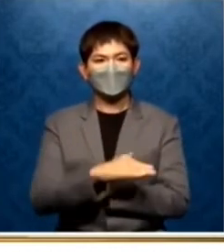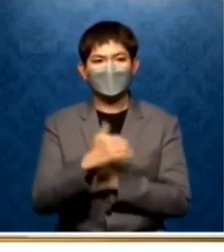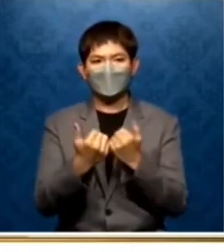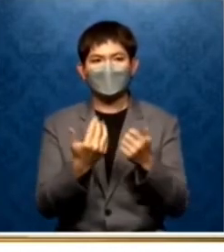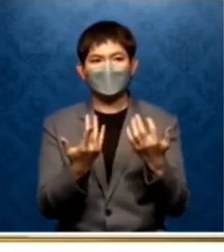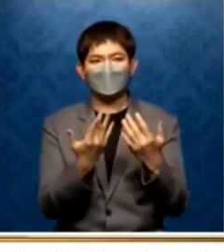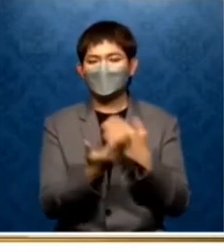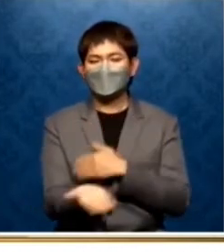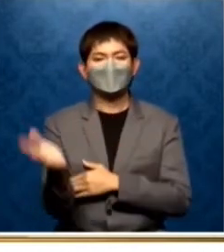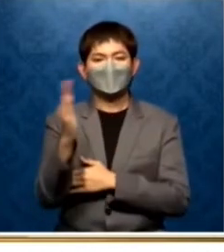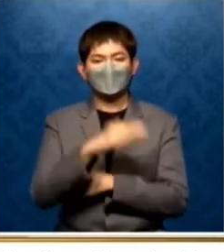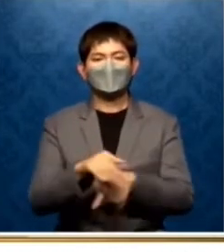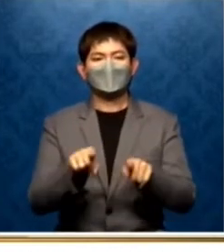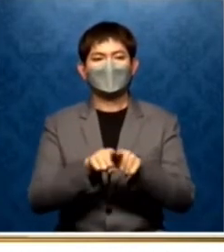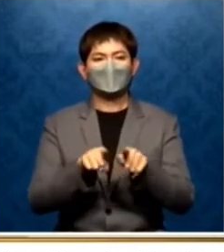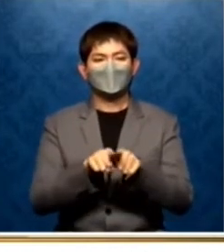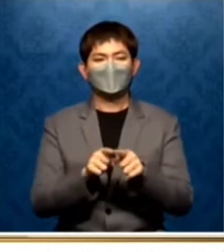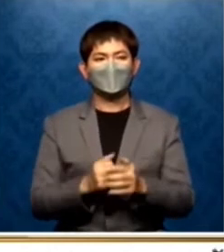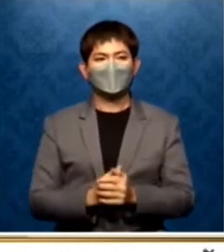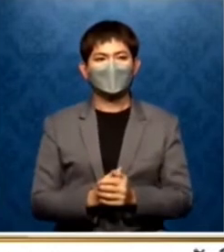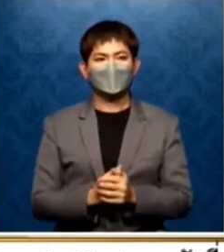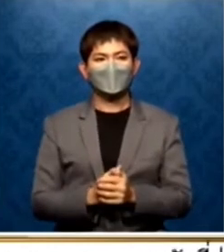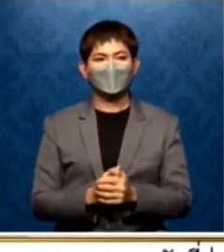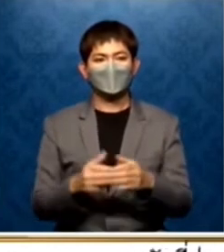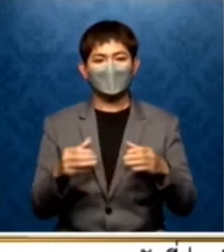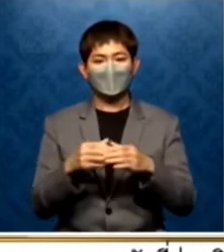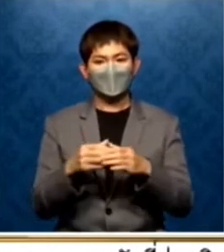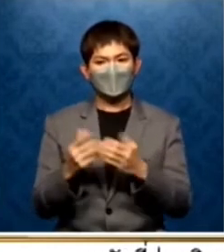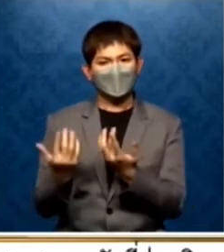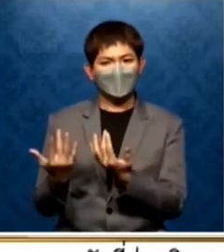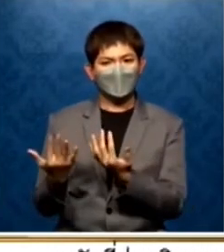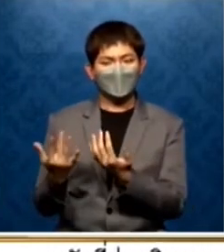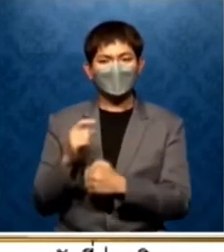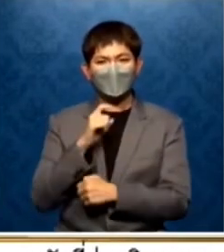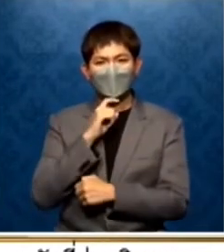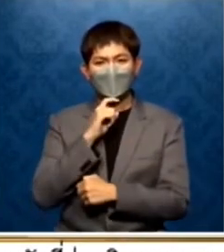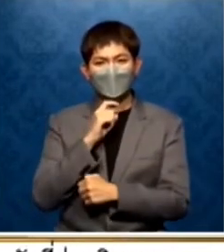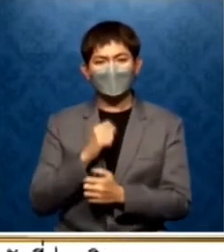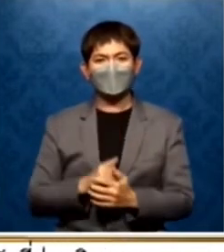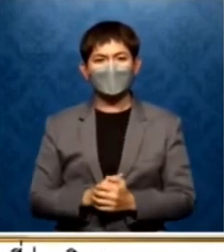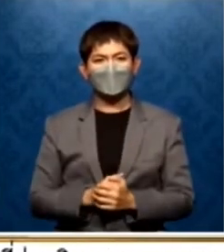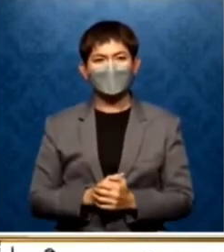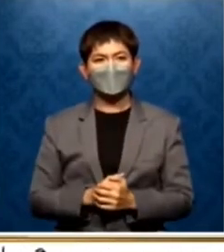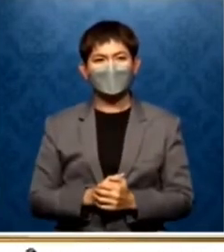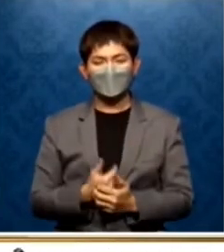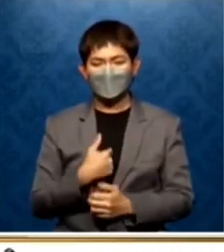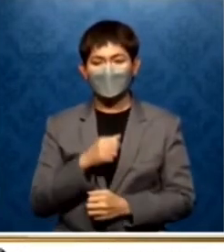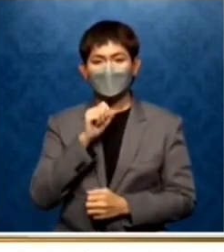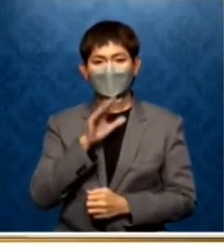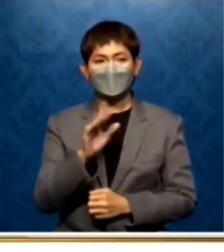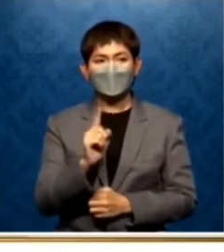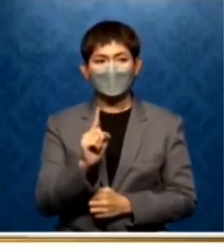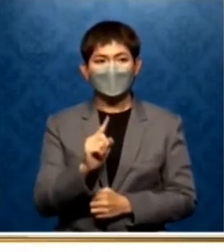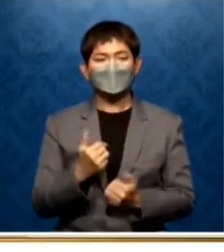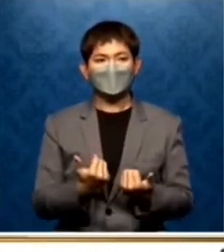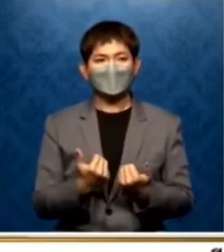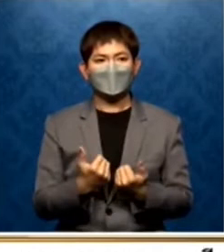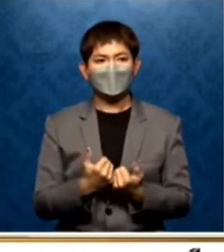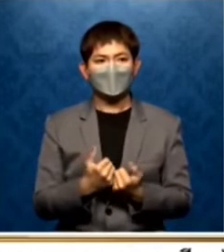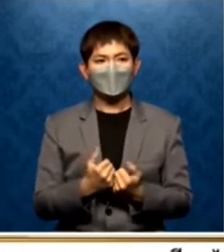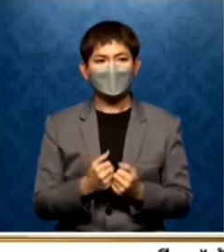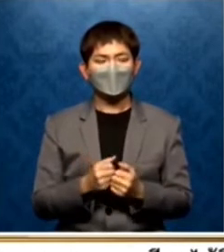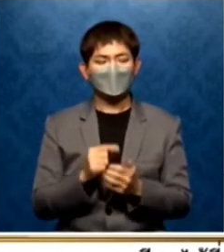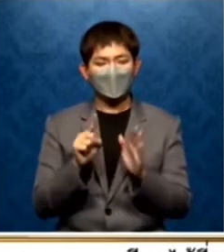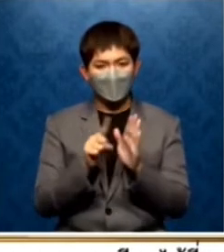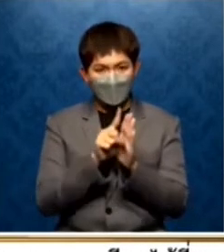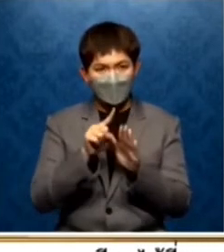อทั้งวันครับคณะต่อไปเนี่ยก็มารออยู่ครับเราก็เลยบอกว่าทั้งนั้นเราจัดครั้งละประม